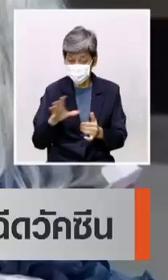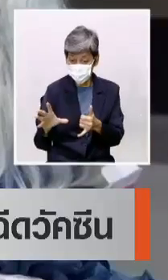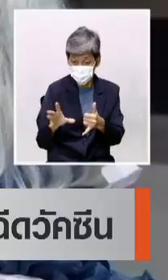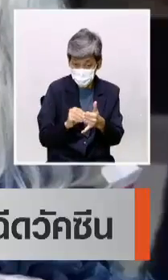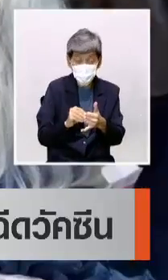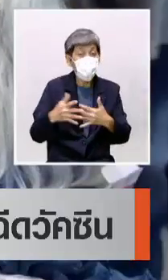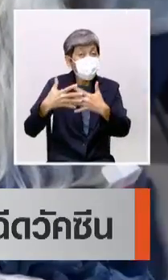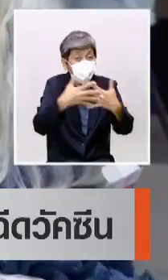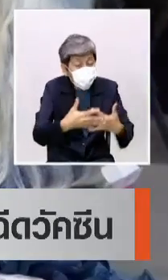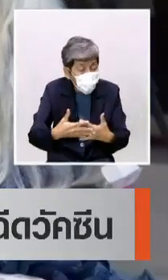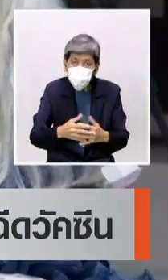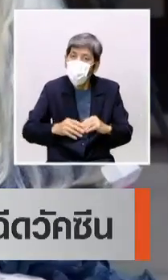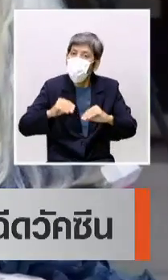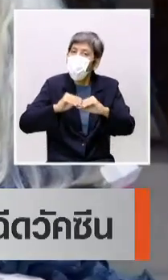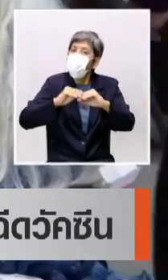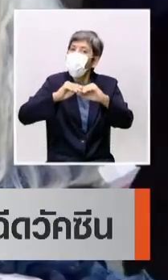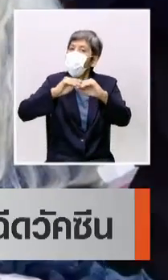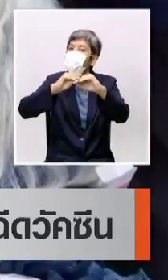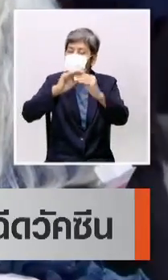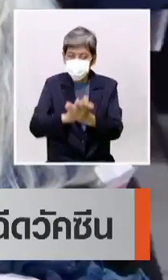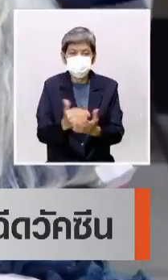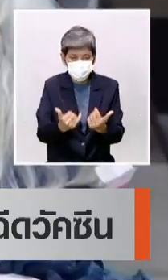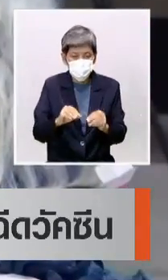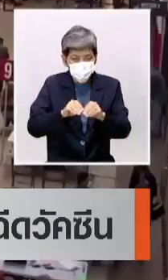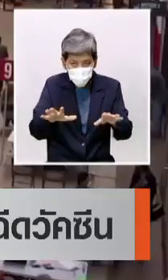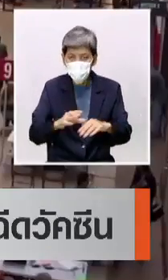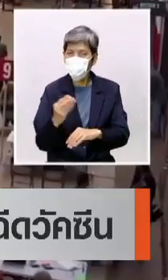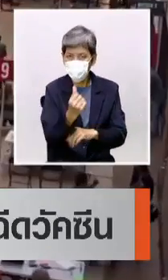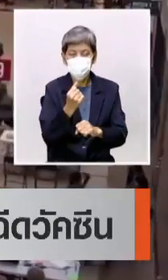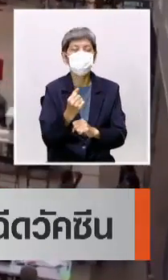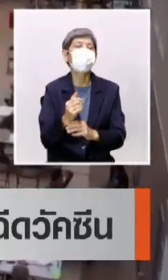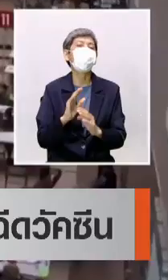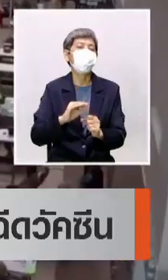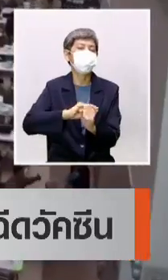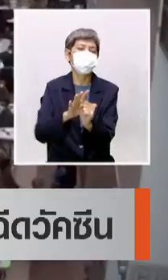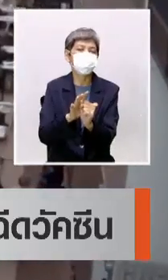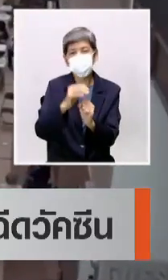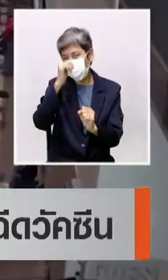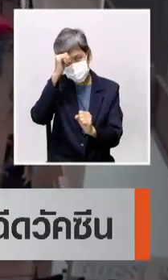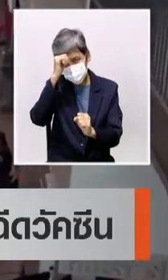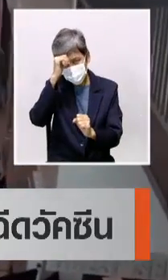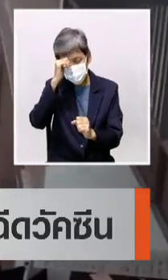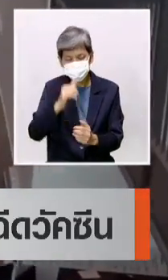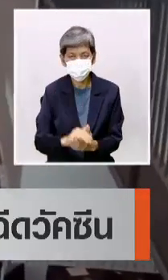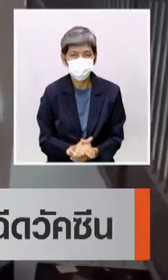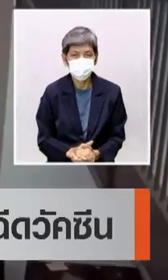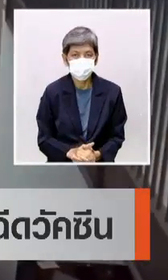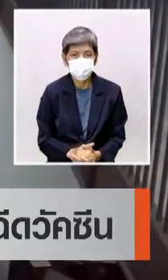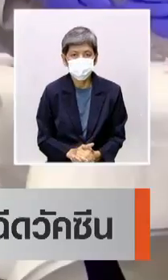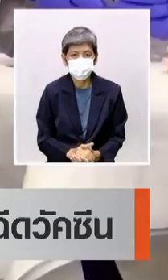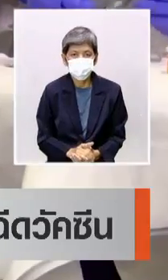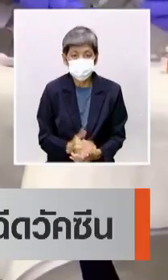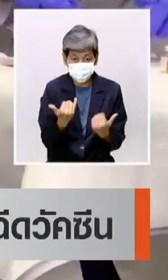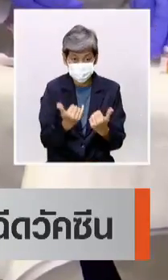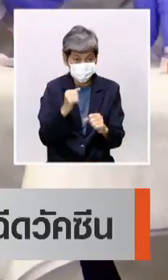ควิดในสหรัฐยังคงเพิ่มขึ้นไม่หยุดเนื่องจากการระบาดอย่างรวดเร็วและรุนแรงของเชื้อกลายพันธุ์เดลต้านี่แหละค่ะมาตร